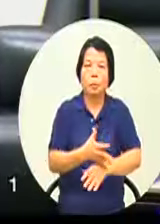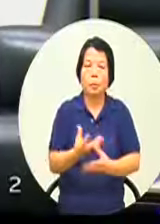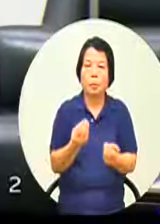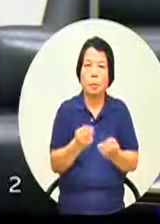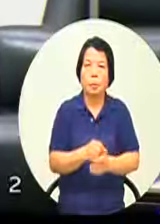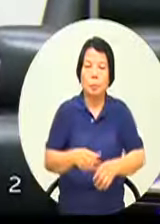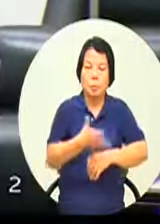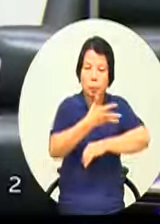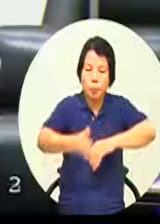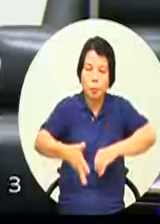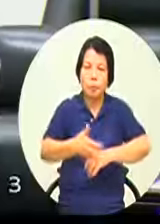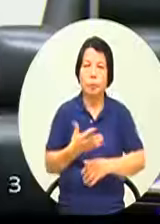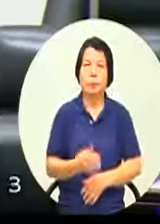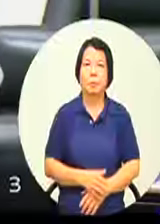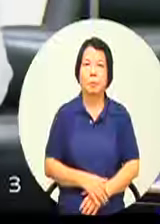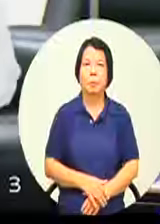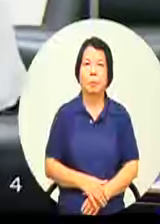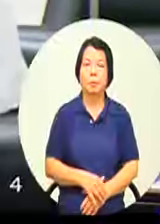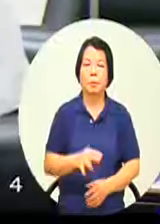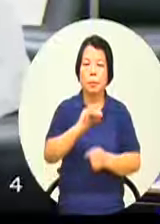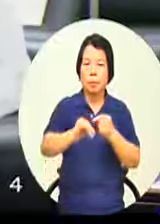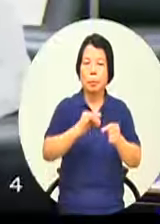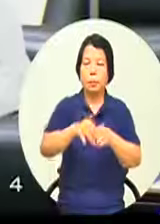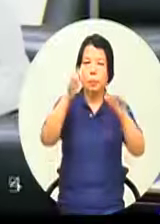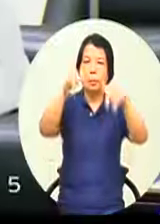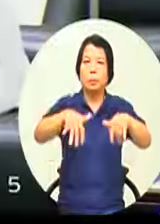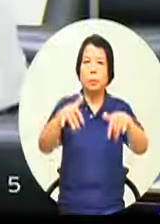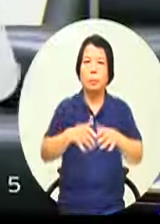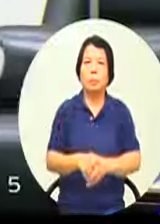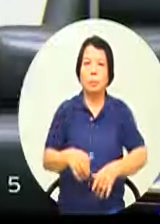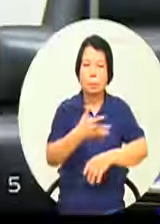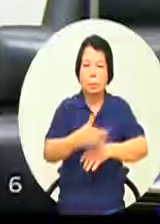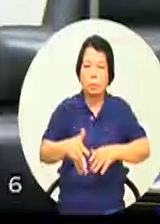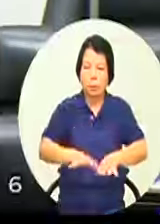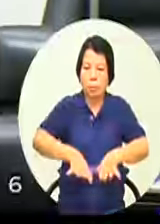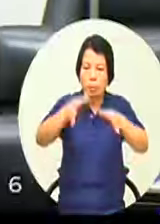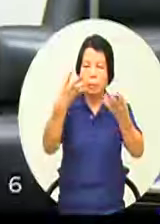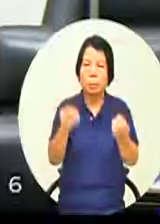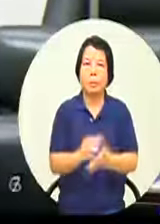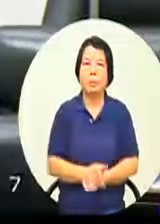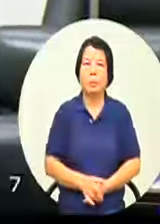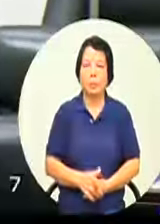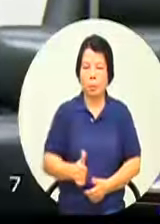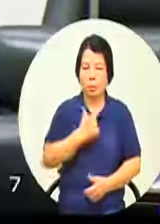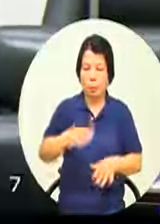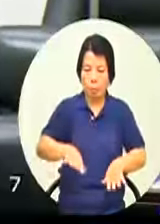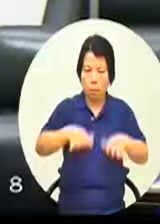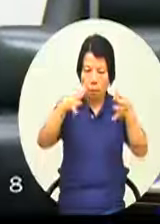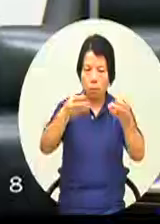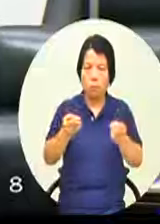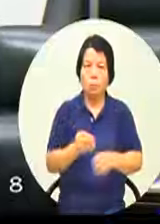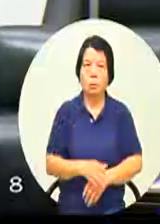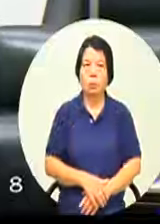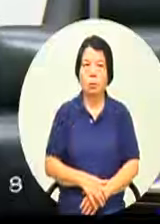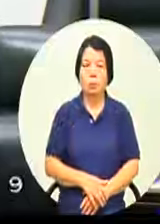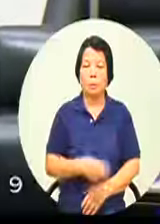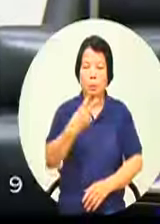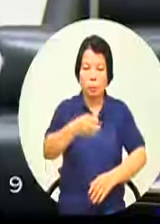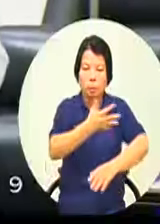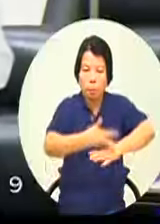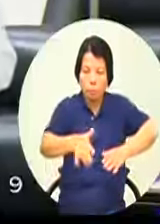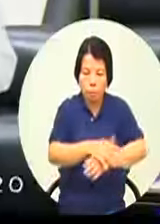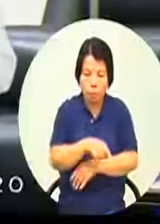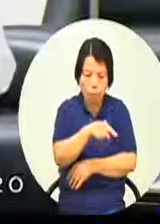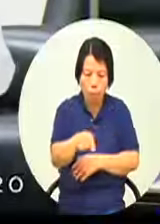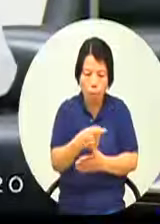经不起考验的。好，因为百年大的雨都不会淹水啦，而且是真的完全没有淹呢，甚至于说二排看不到水哎，